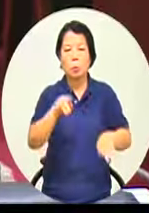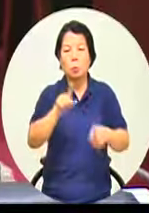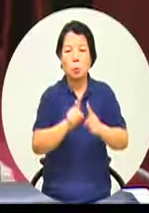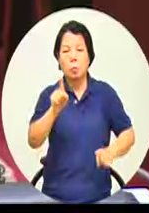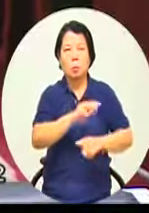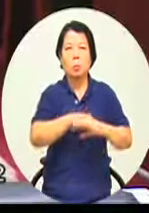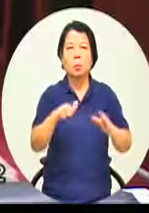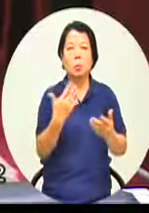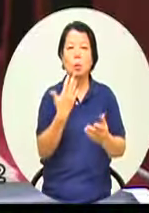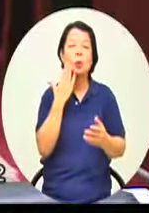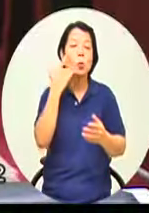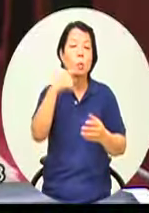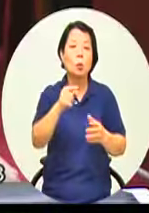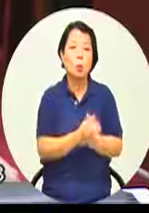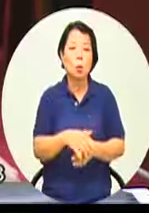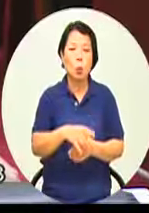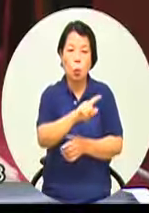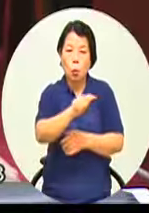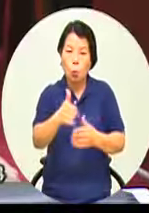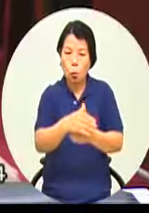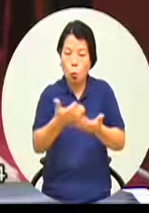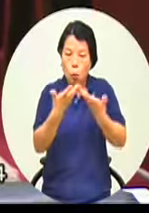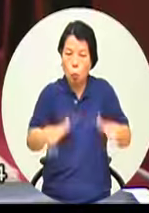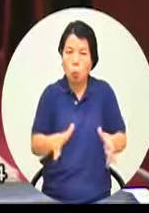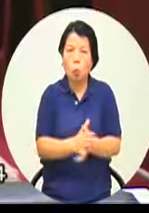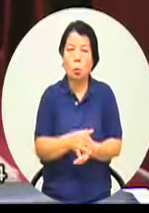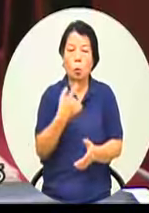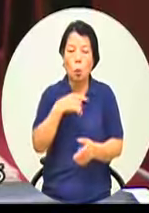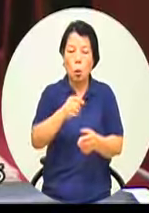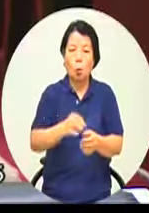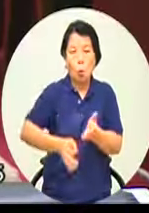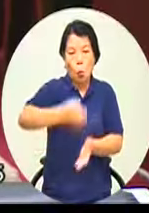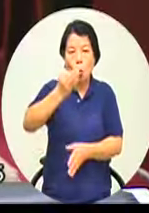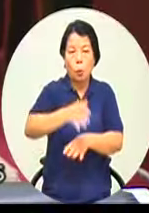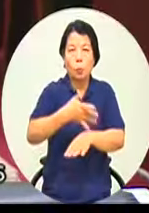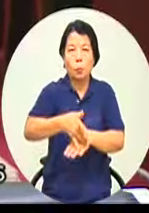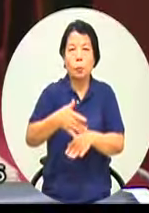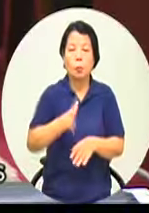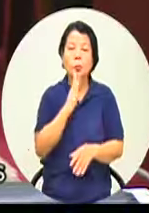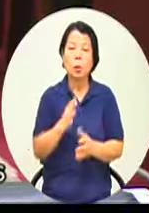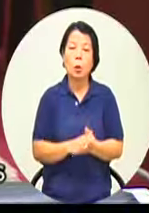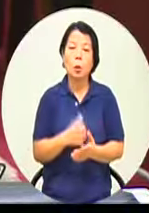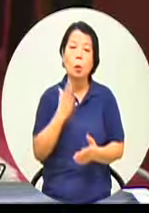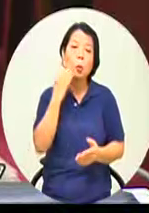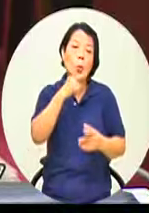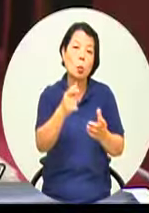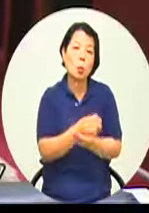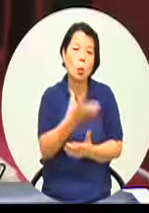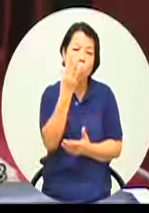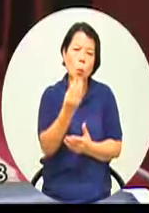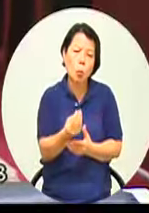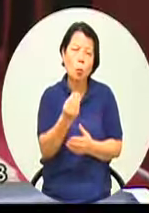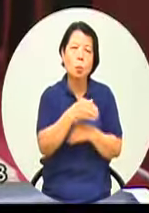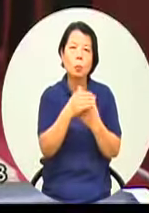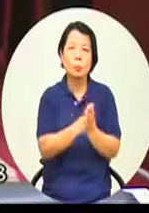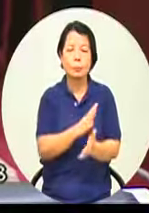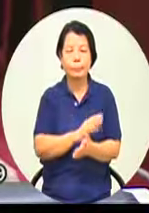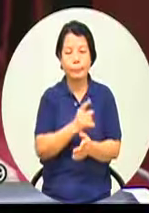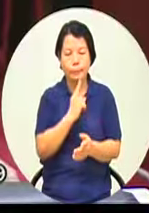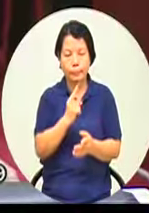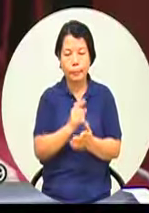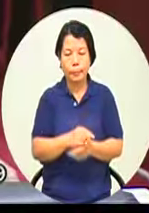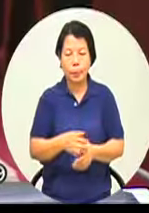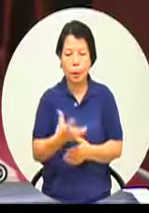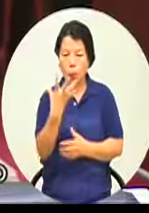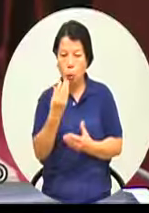不相信东西会贵，东西如果少，即便这个东西本来是平价的商品，因为它的量